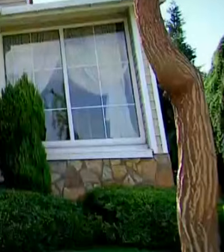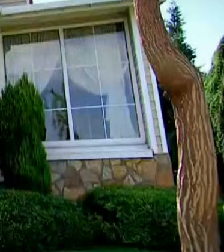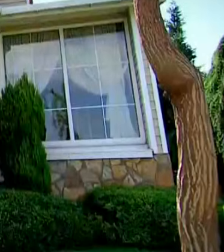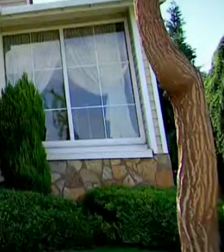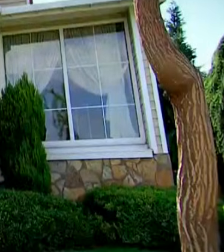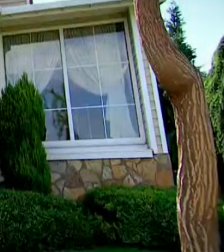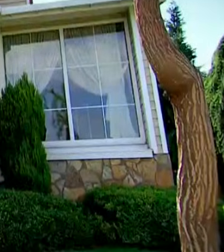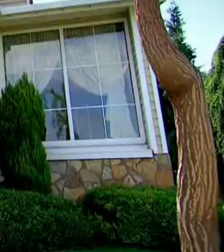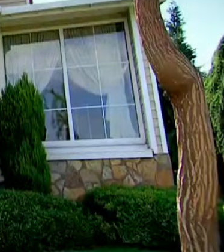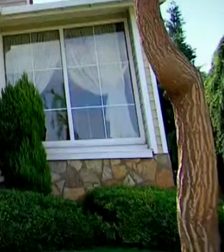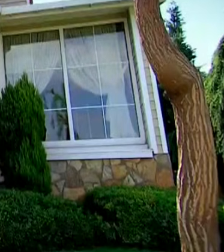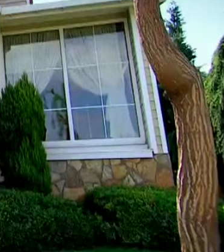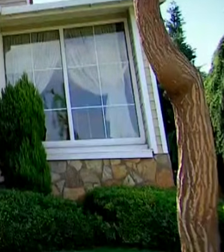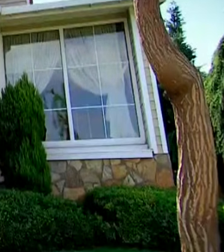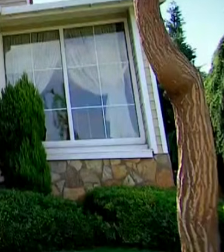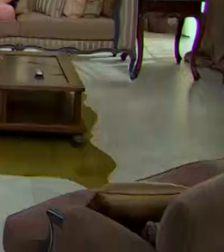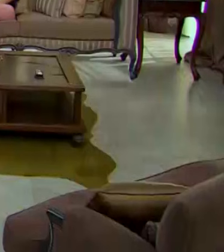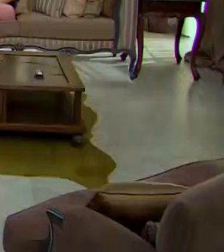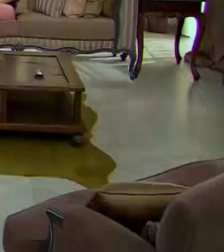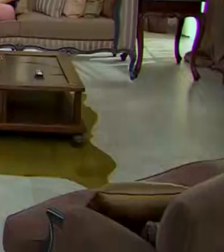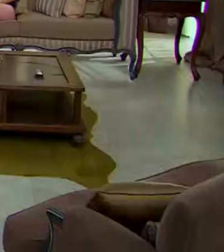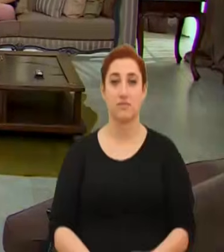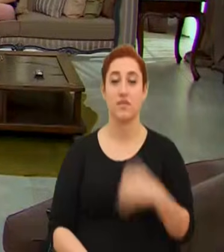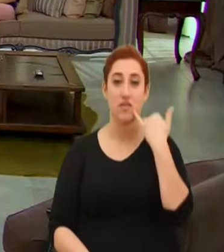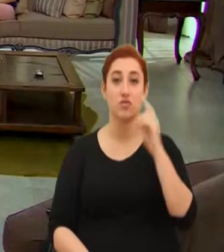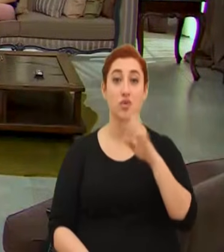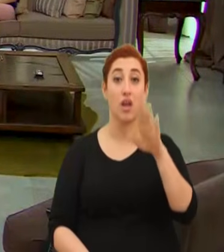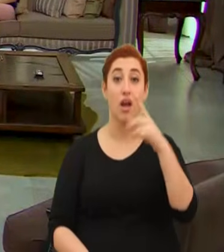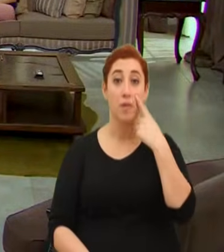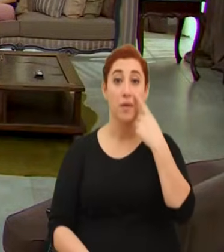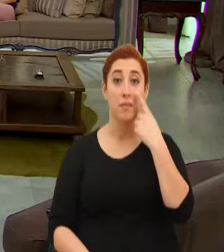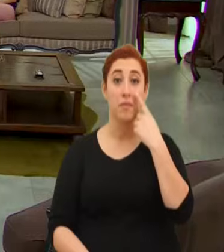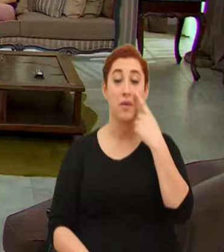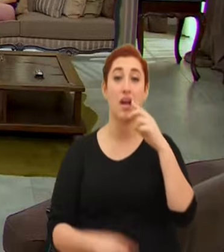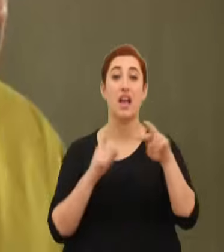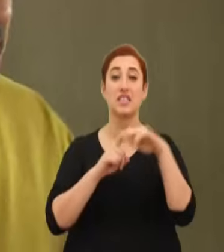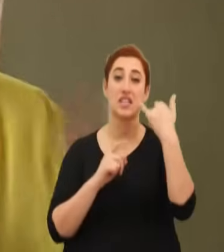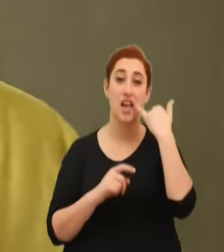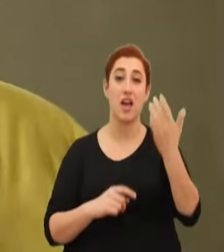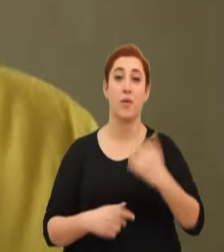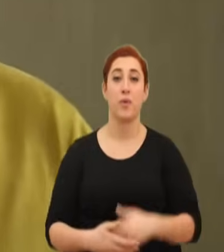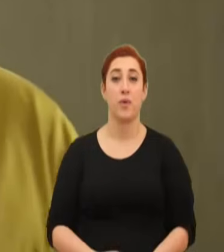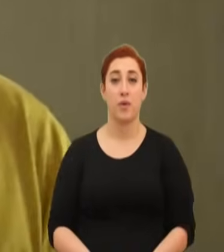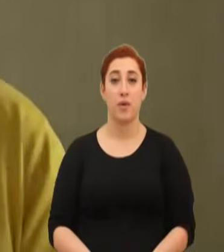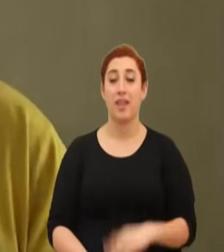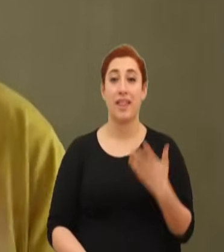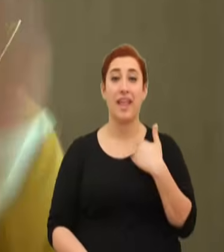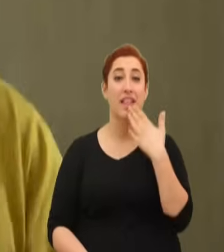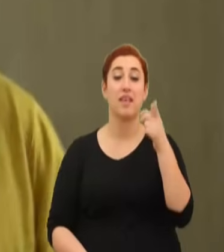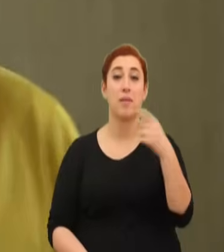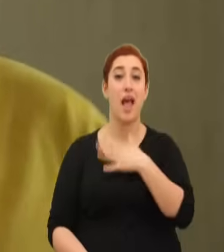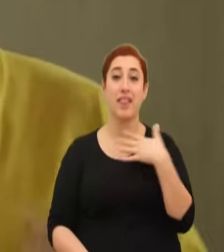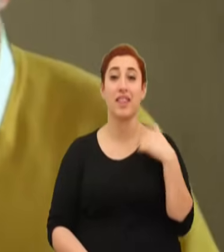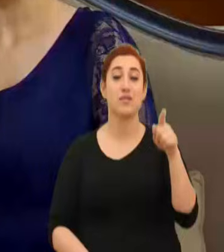Villanın dışarıdan görünümü. Serpil'le Biricik salonda oturuyorlar. Al işte. Asiye Aray. Şimdi ne diyeceğim